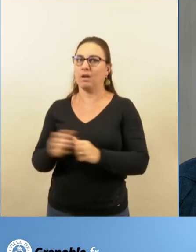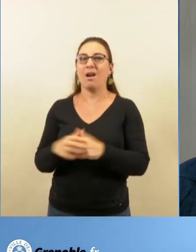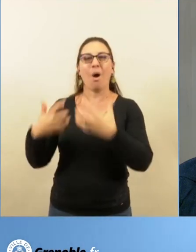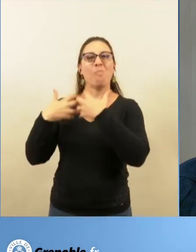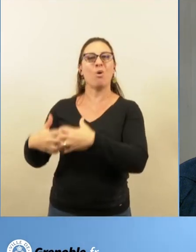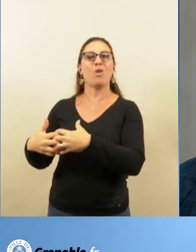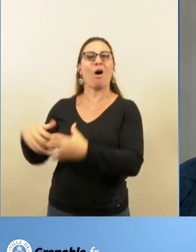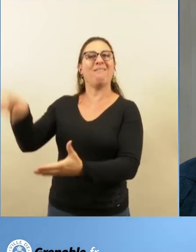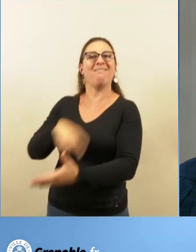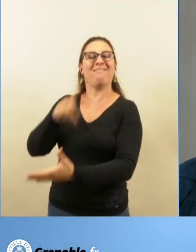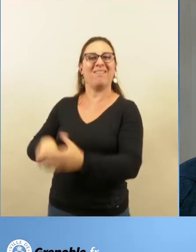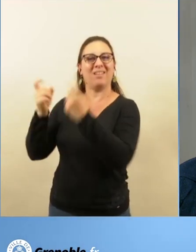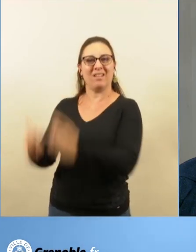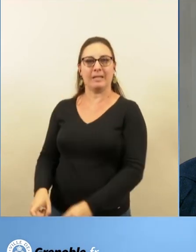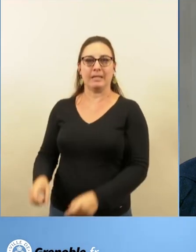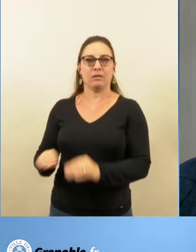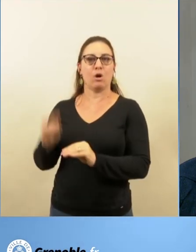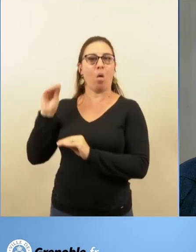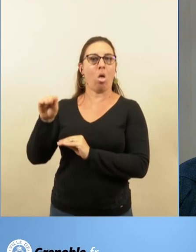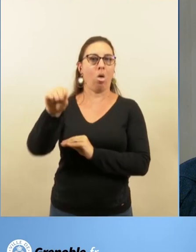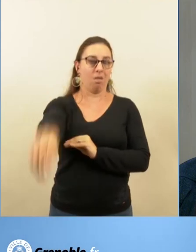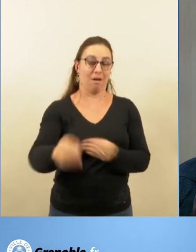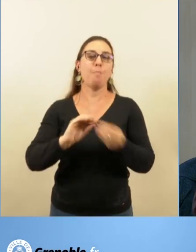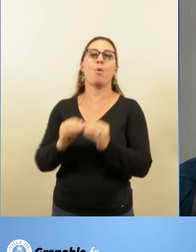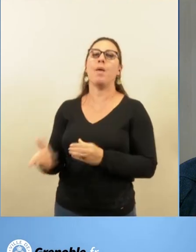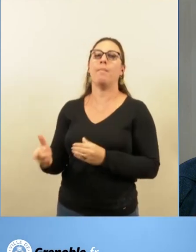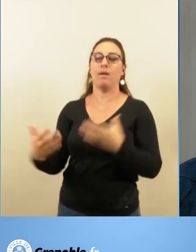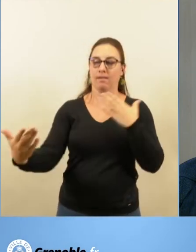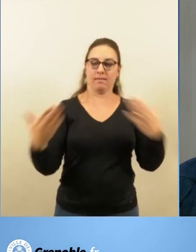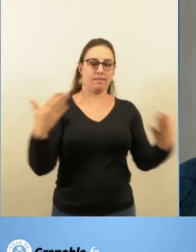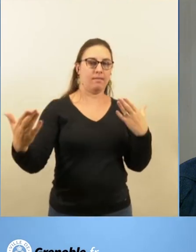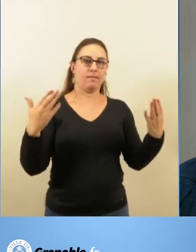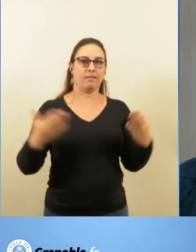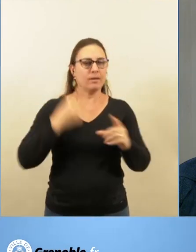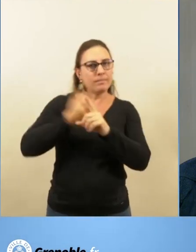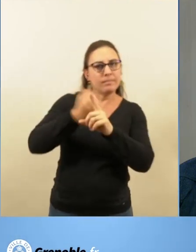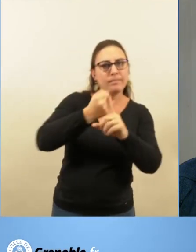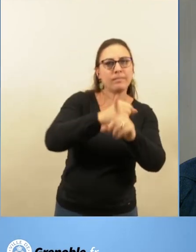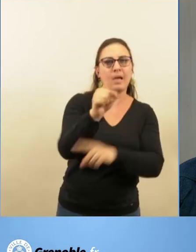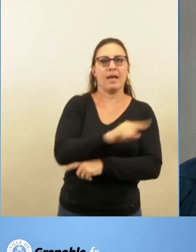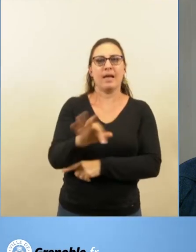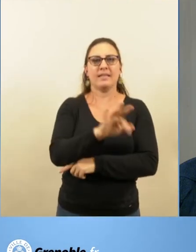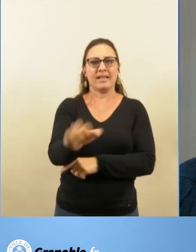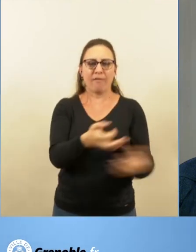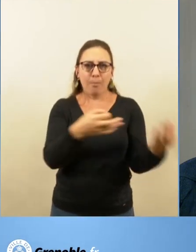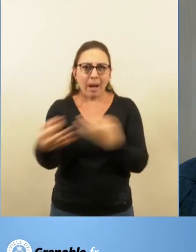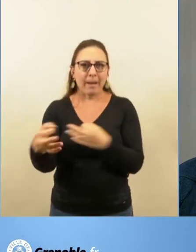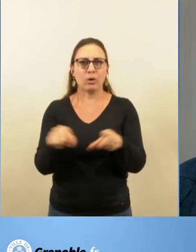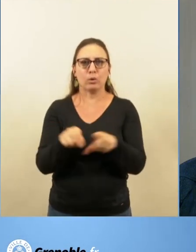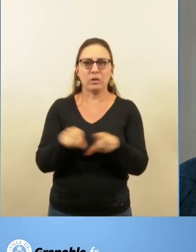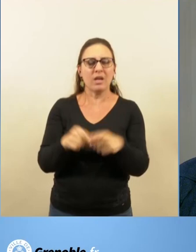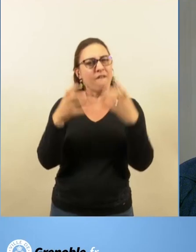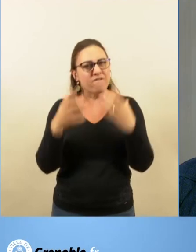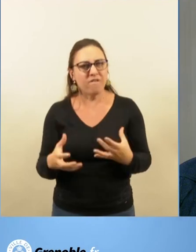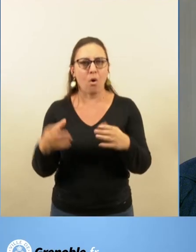passer au second plan le message envoyé est là-dessus très problématique et en miroir donc nous continuons de défendre une ZF permanente avec une sortie de